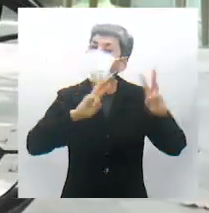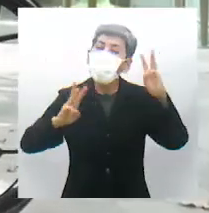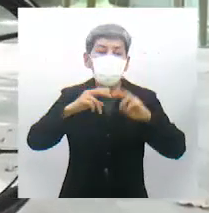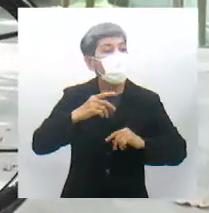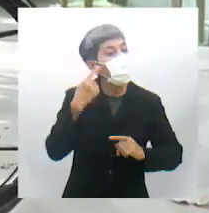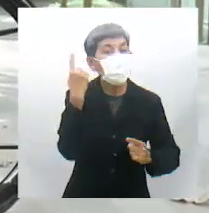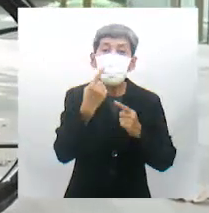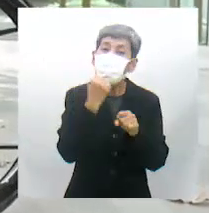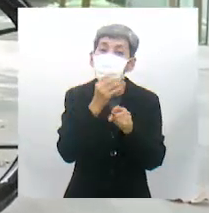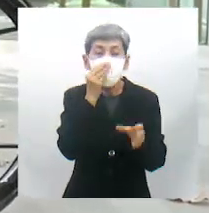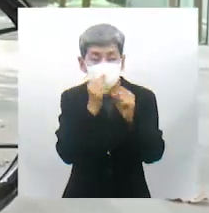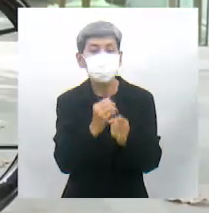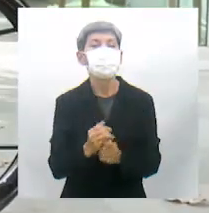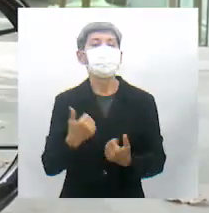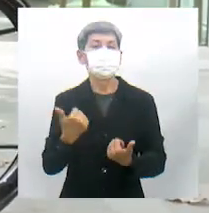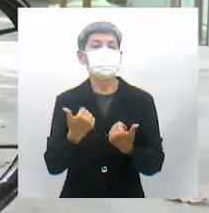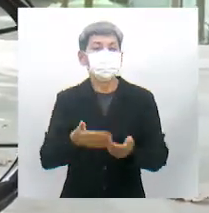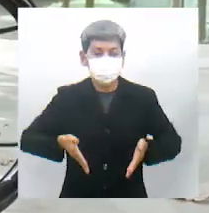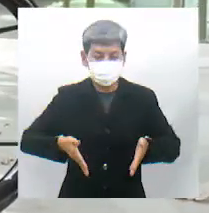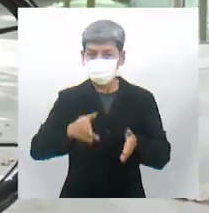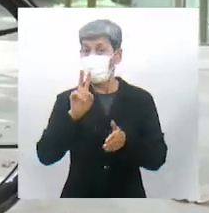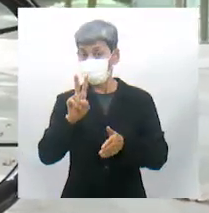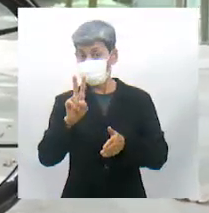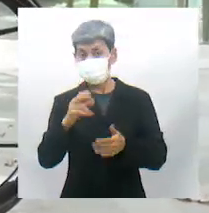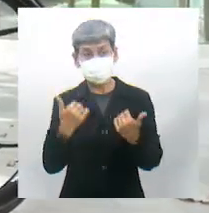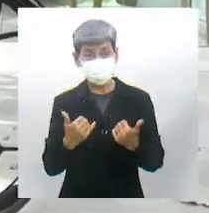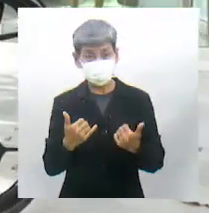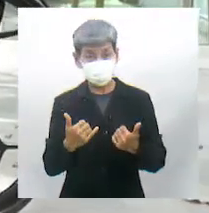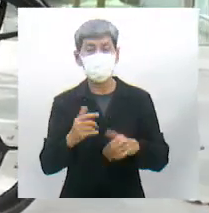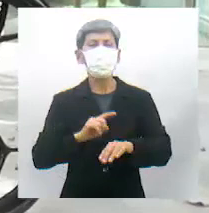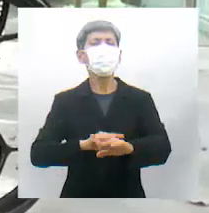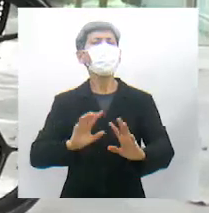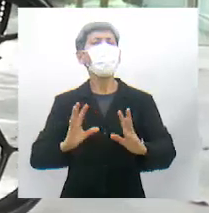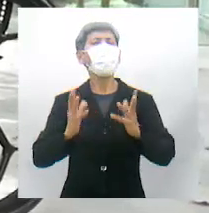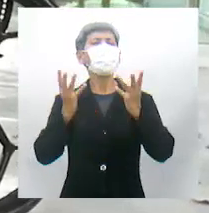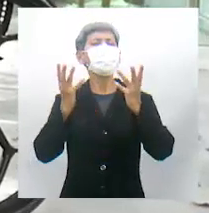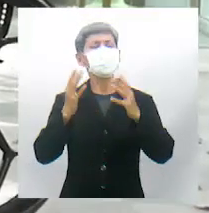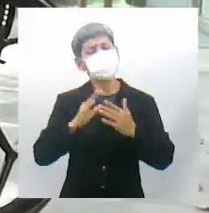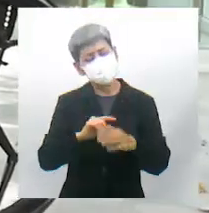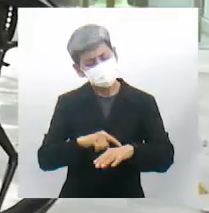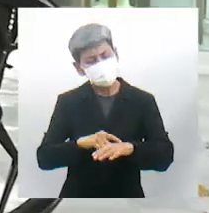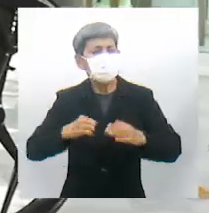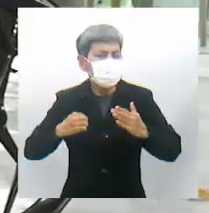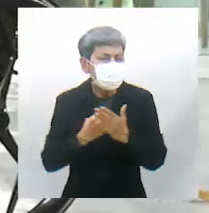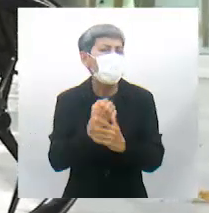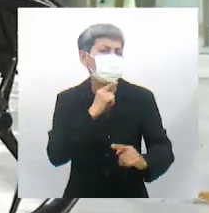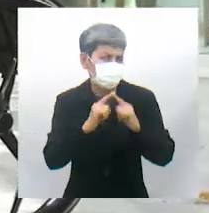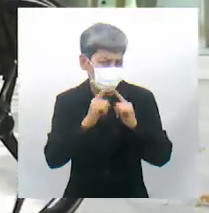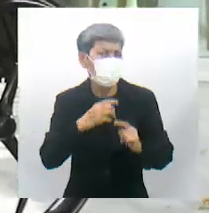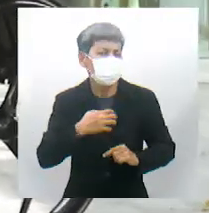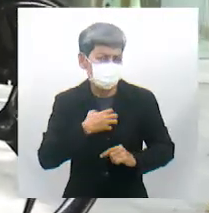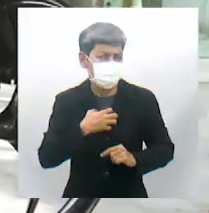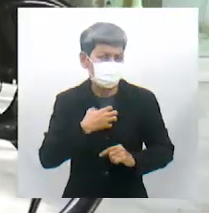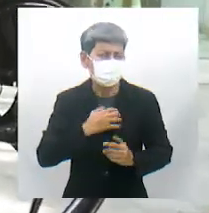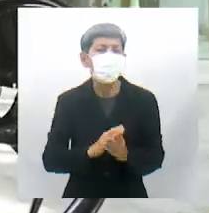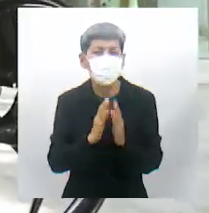งี้ยก็เรียนเชิญได้เลยอยู่ที่รังสิตคลอง2นะครับวันนี้ของเราก็หมดเวลาแล้วนะเสียดายจริงอยากจะนั่งคุยนั่งพูดเล่นกันต่อนะ